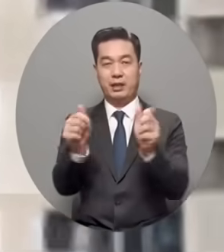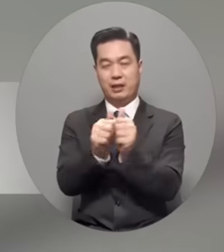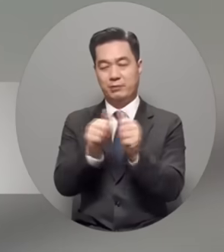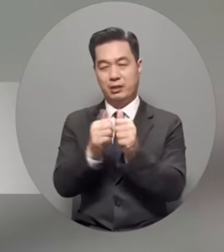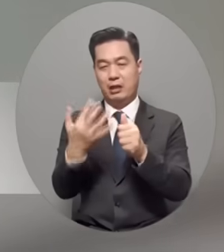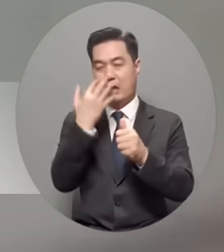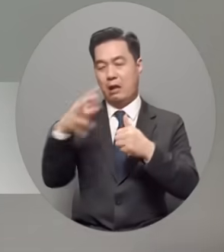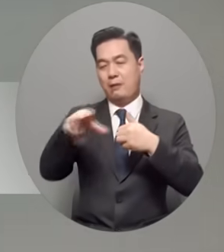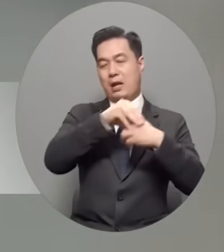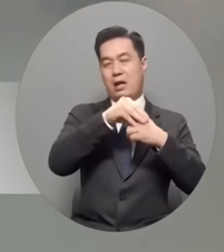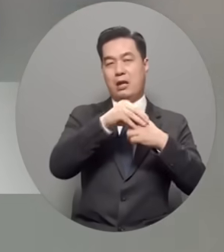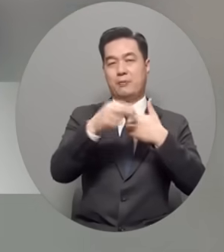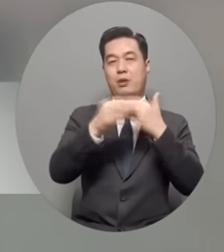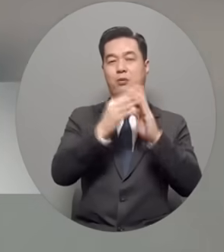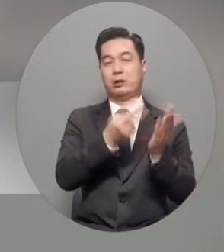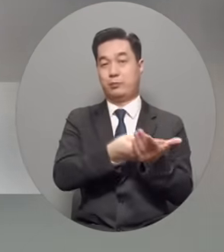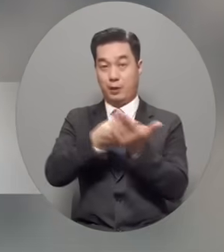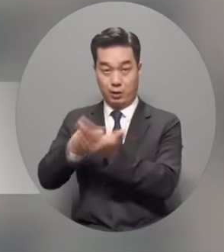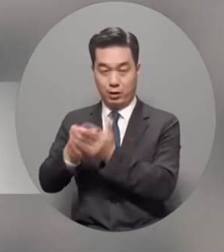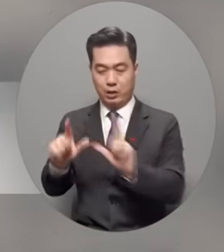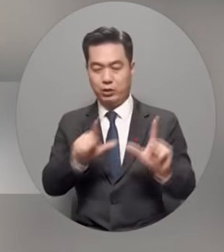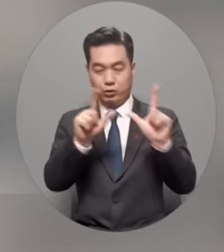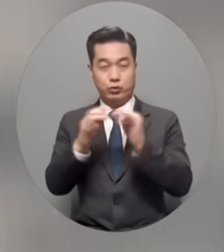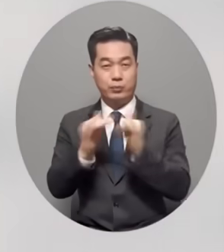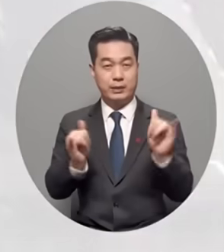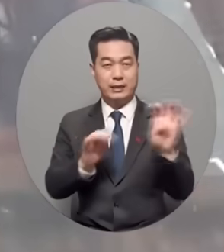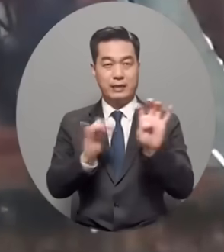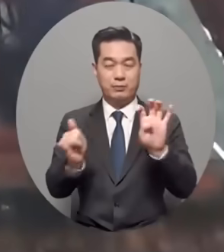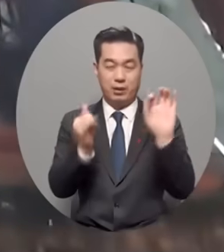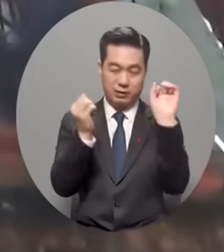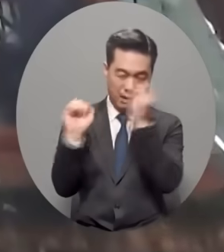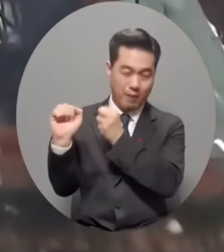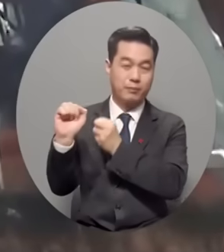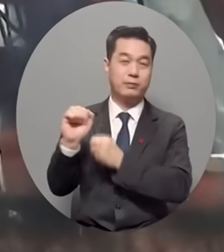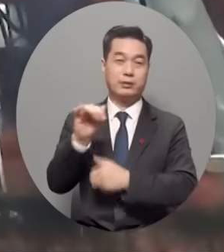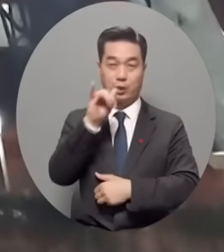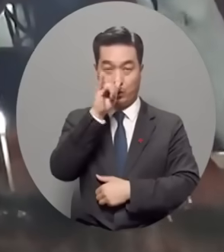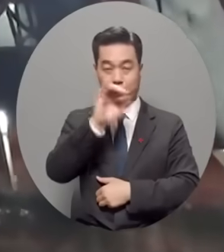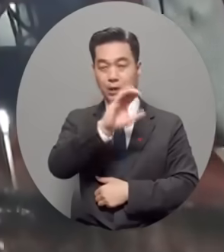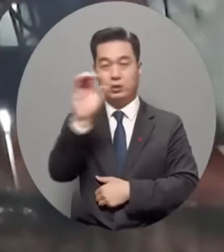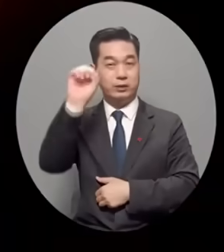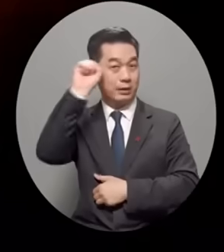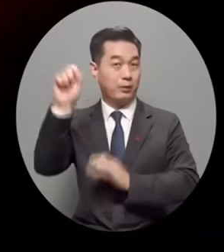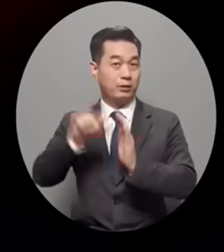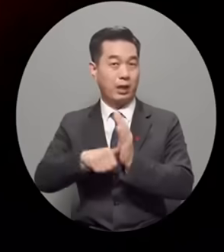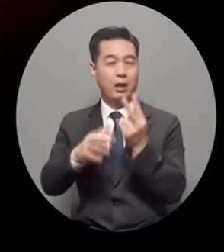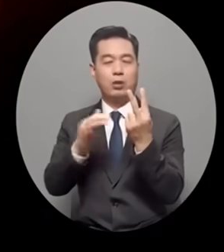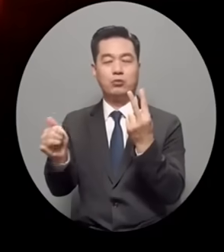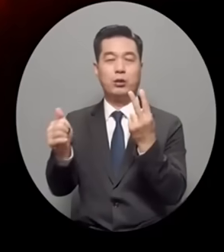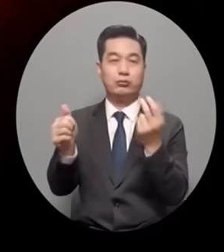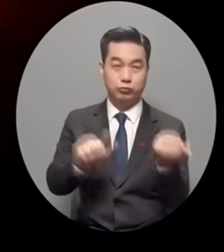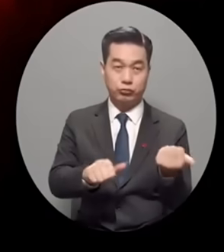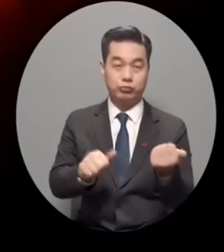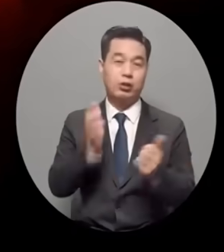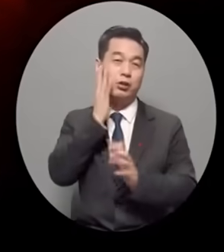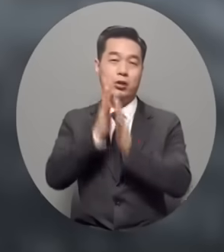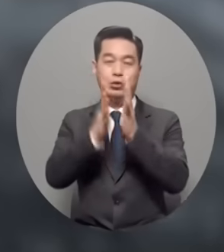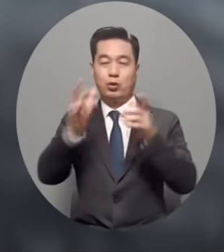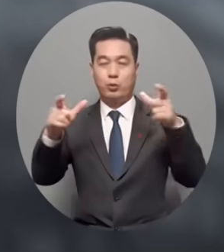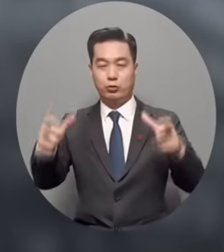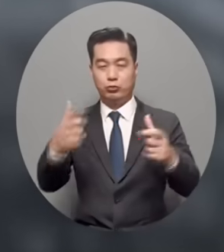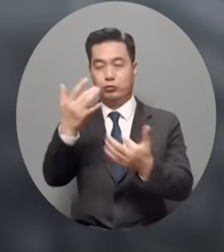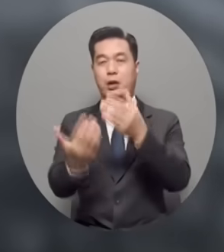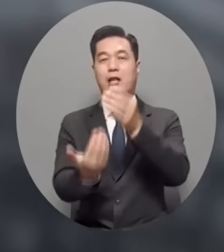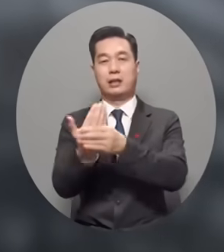마셔 병원으로 옮겨졌고 주민 40명이 대피했습니다. 성탄절 새벽 두 명의 목숨을 앗아간 도봉구 화재에 이어